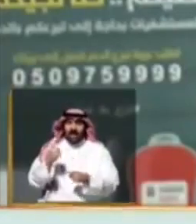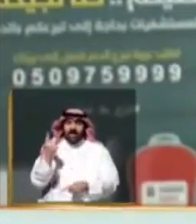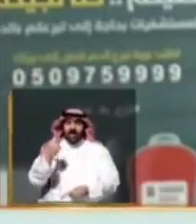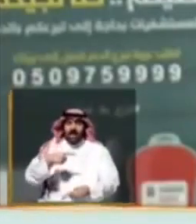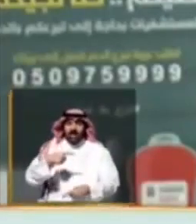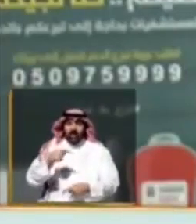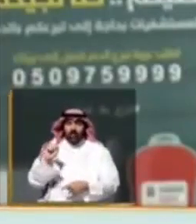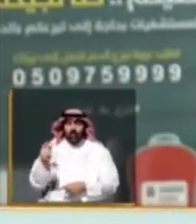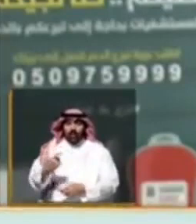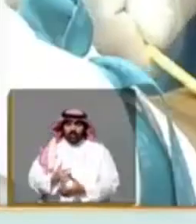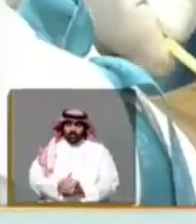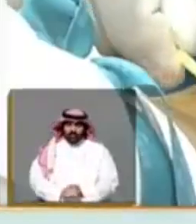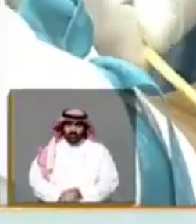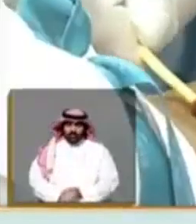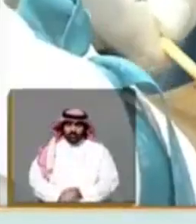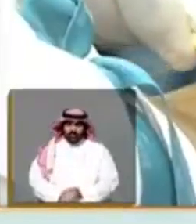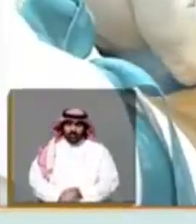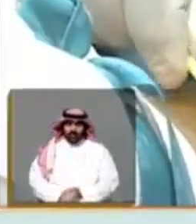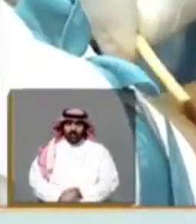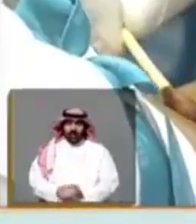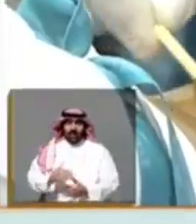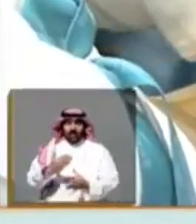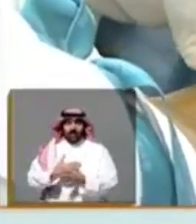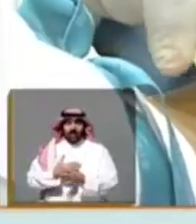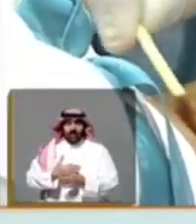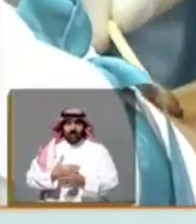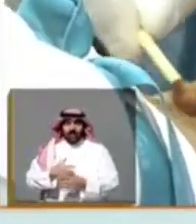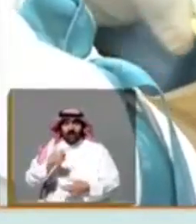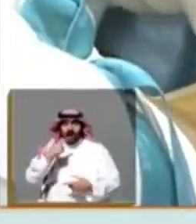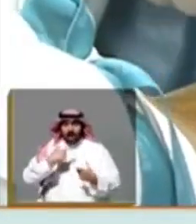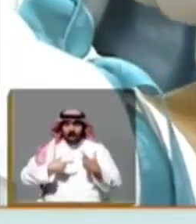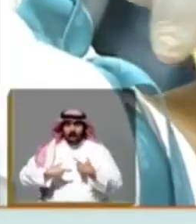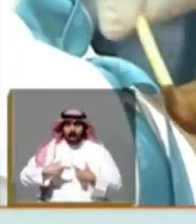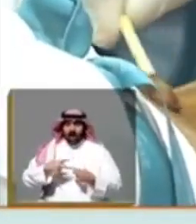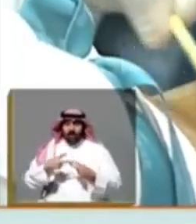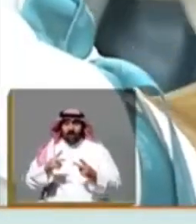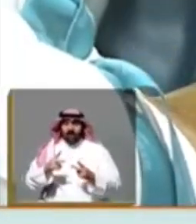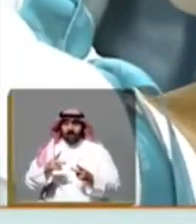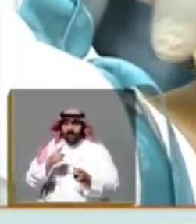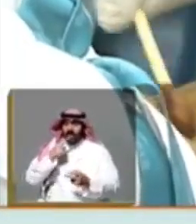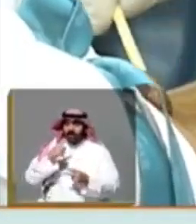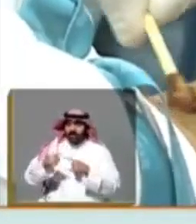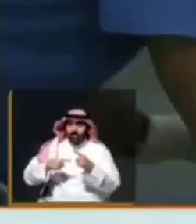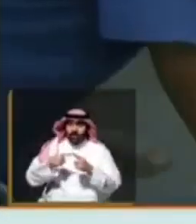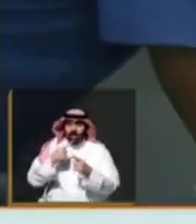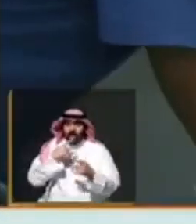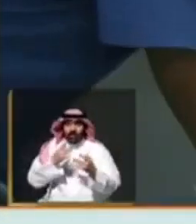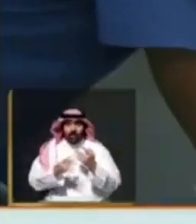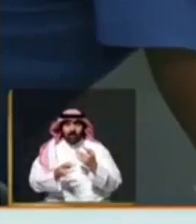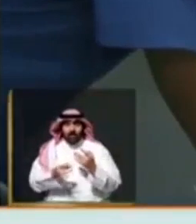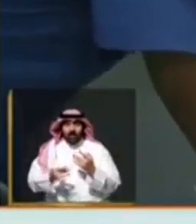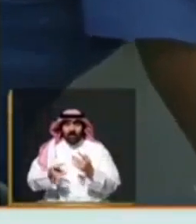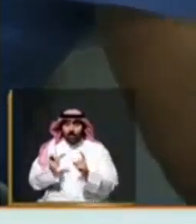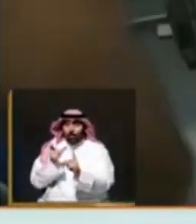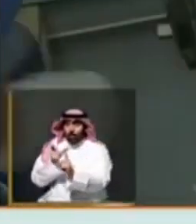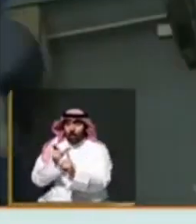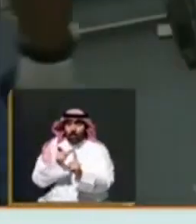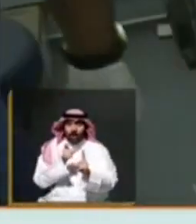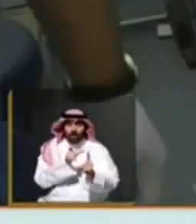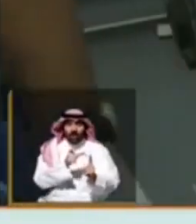بسرعة وسهولة. لأجل جسد ضمية عروقه ولأجل متبرع احترازا